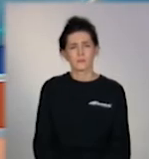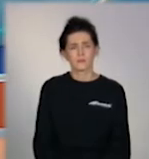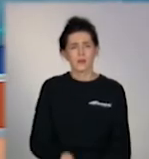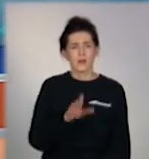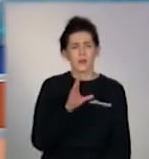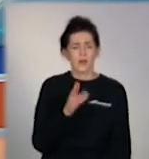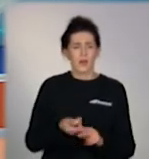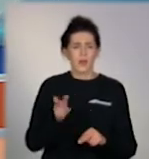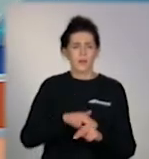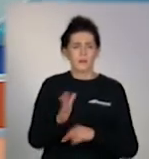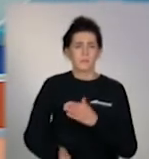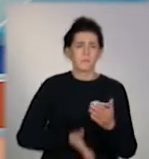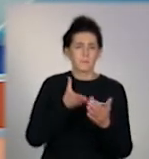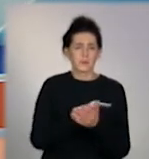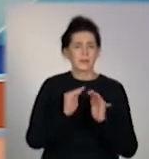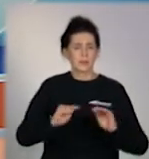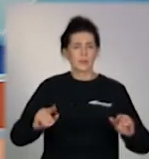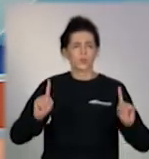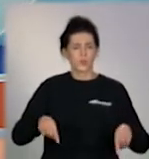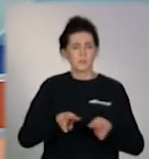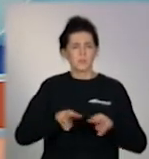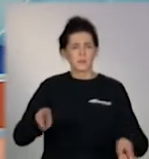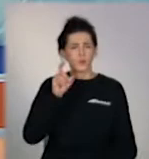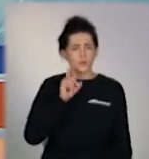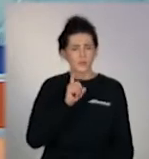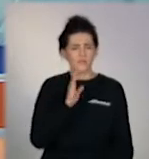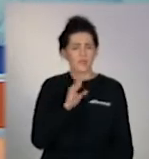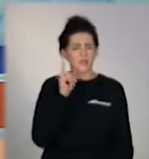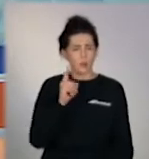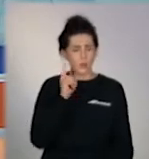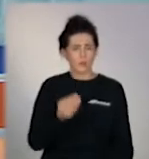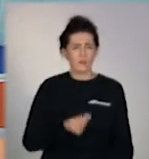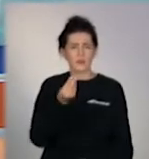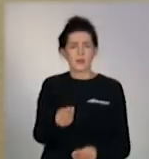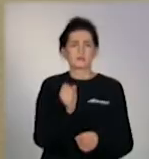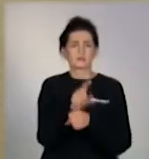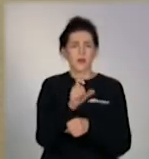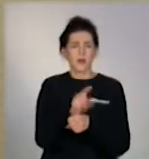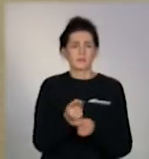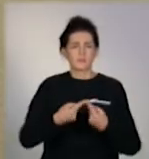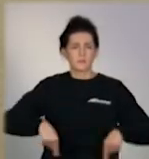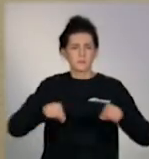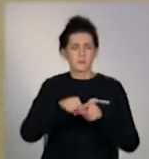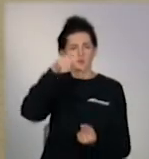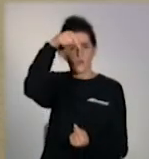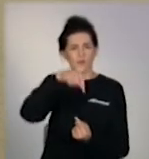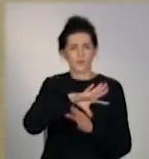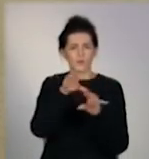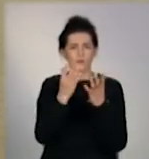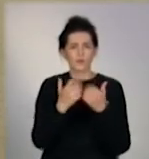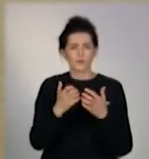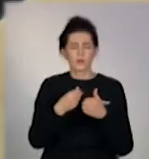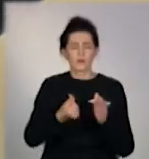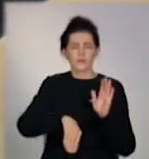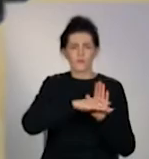Ковідну тезу, що виплачуватимуть і дітям, президент України Володимир Зеленський дав завдання уряду розробити відповідний алгоритм